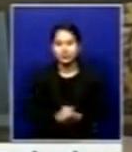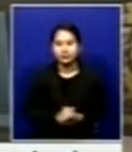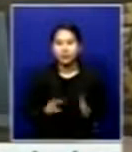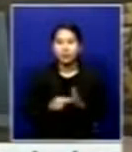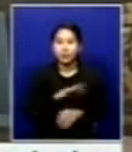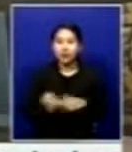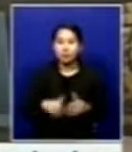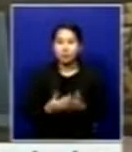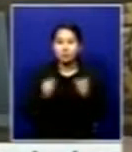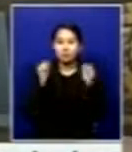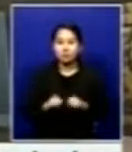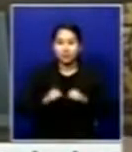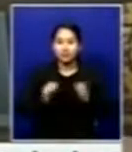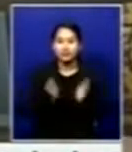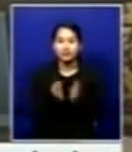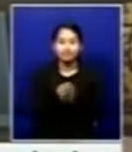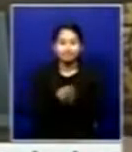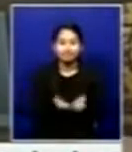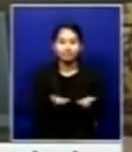แนนขอสไลด์ต่อไปครับ